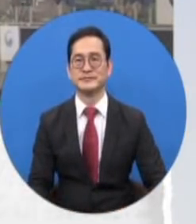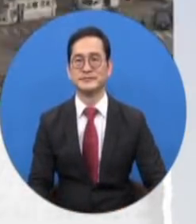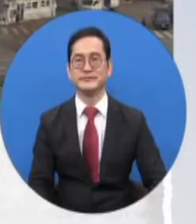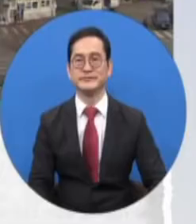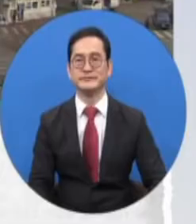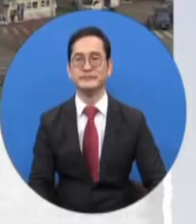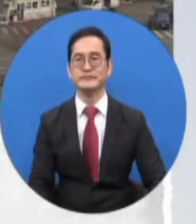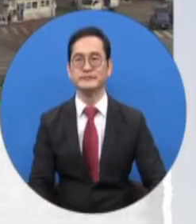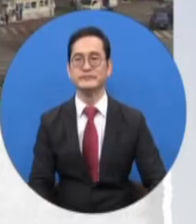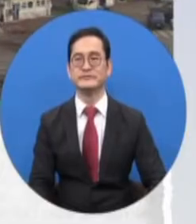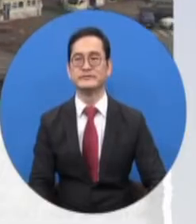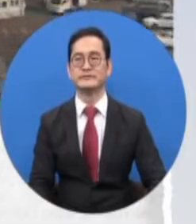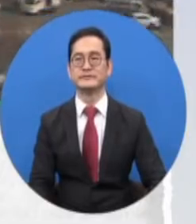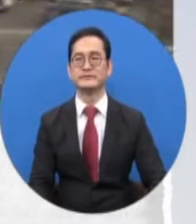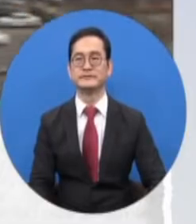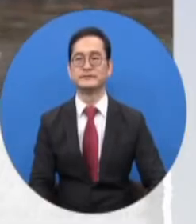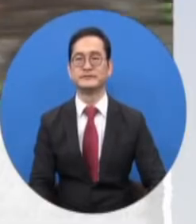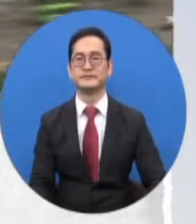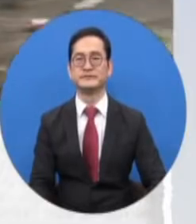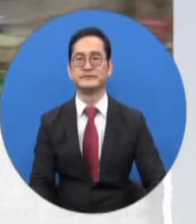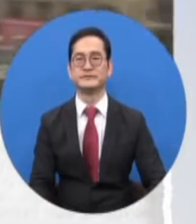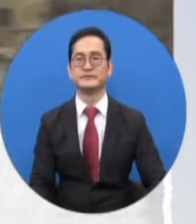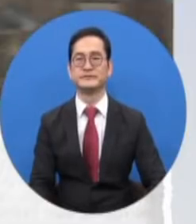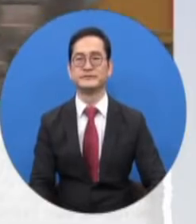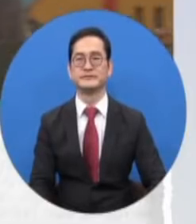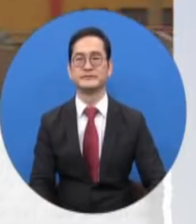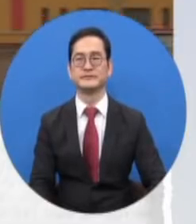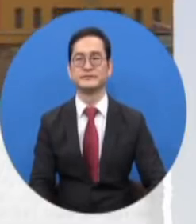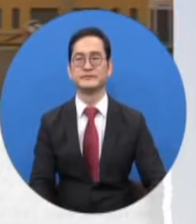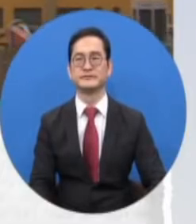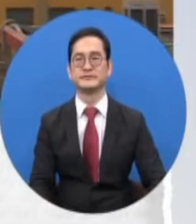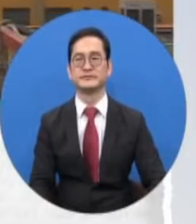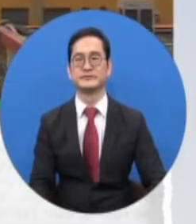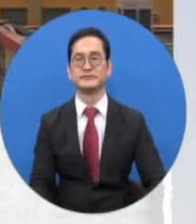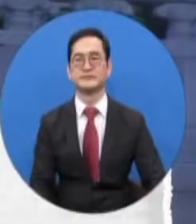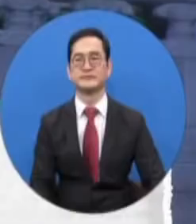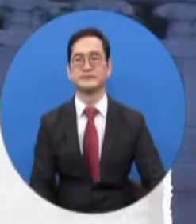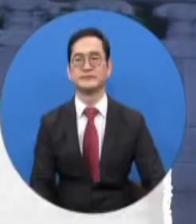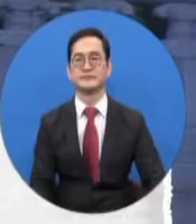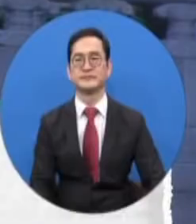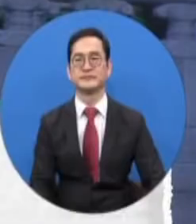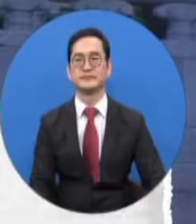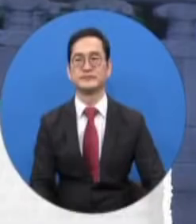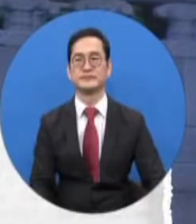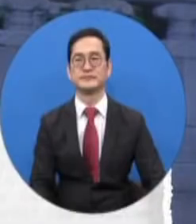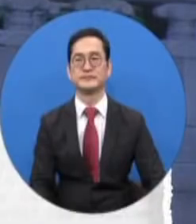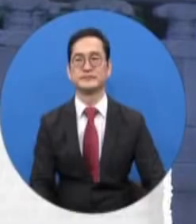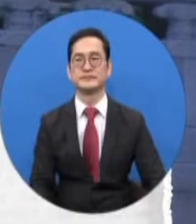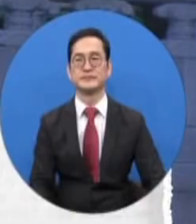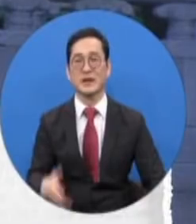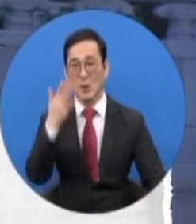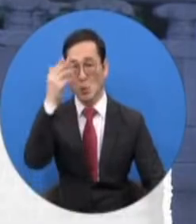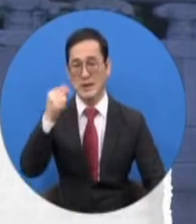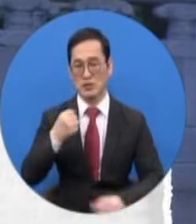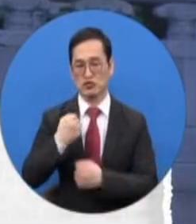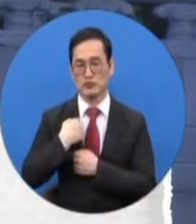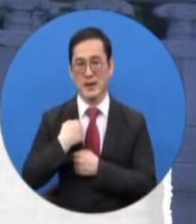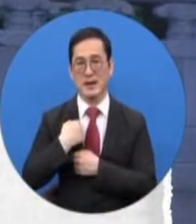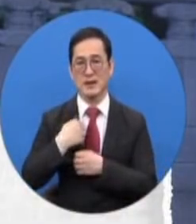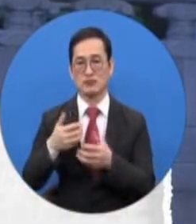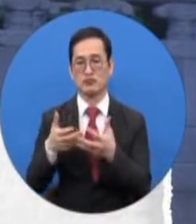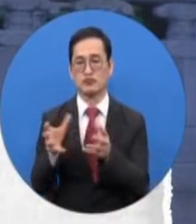보겠다는 의혹을 내비치고 있는 것으로 보입니다. 그러니까 저희 삼각지 사거리에 바로 국방부 청사와 부지가 있고